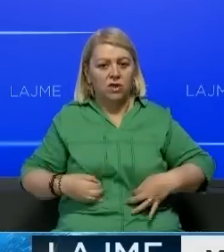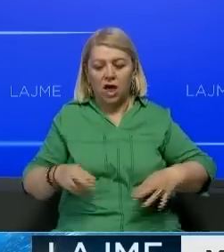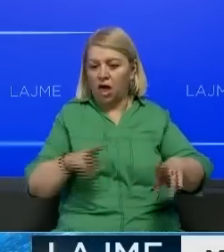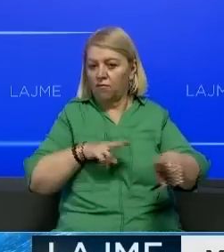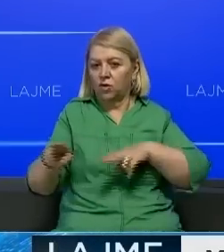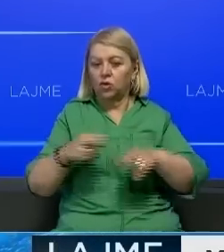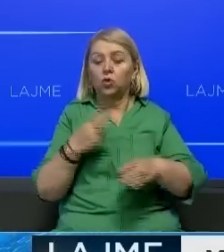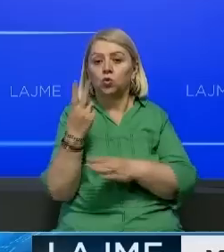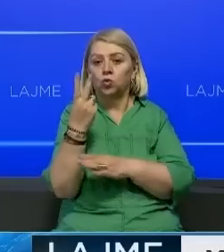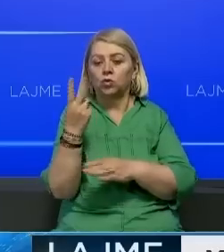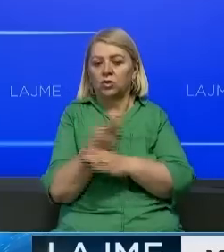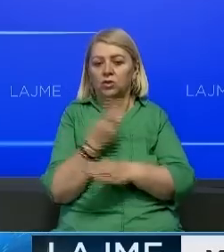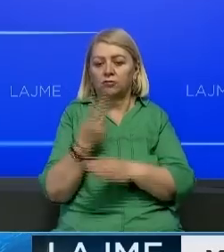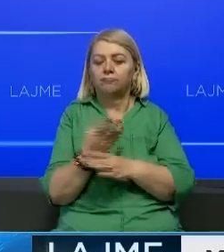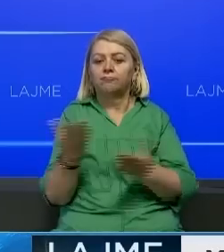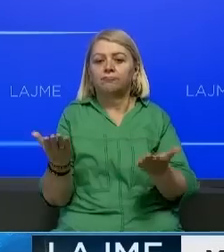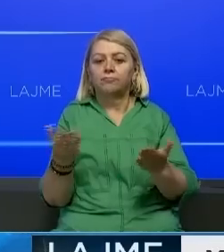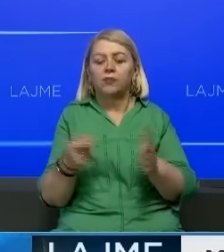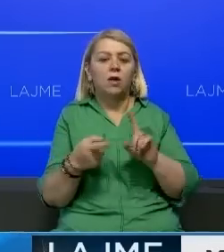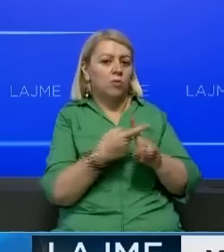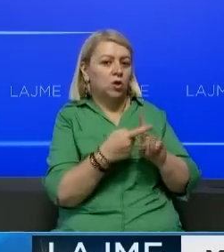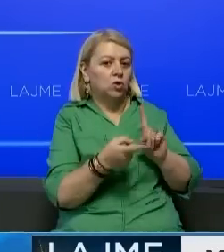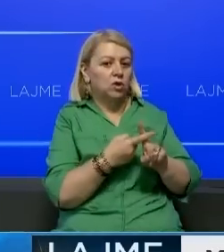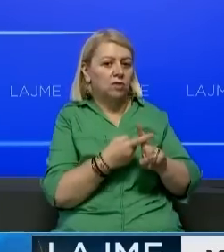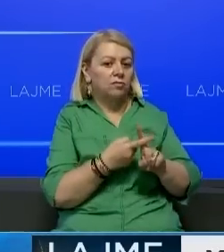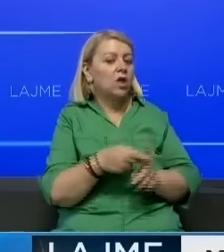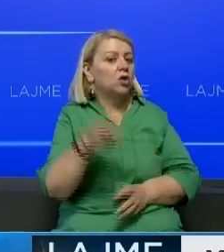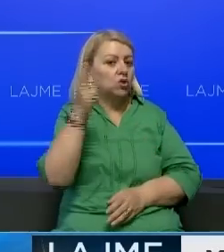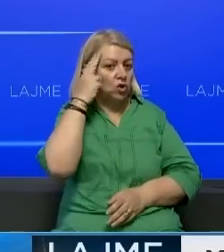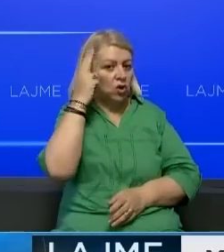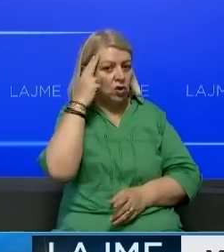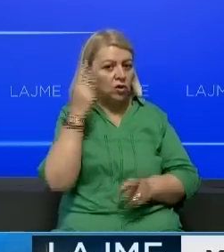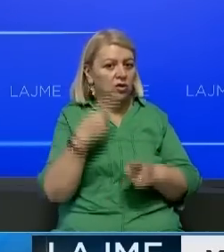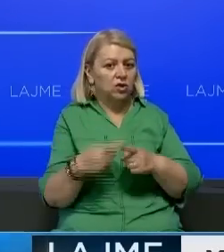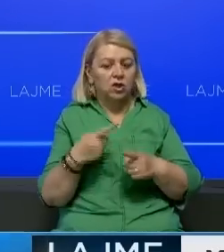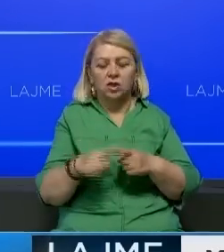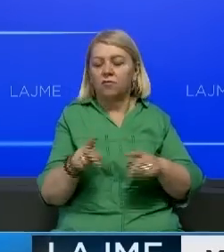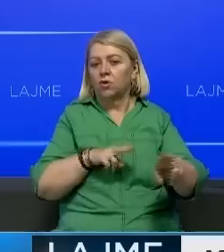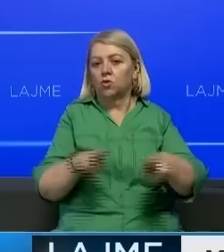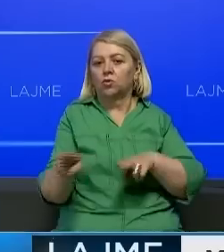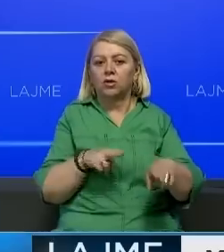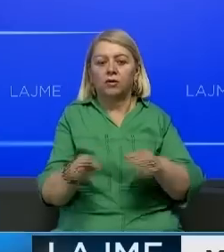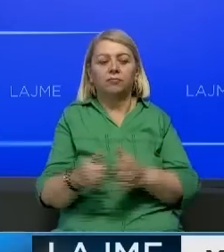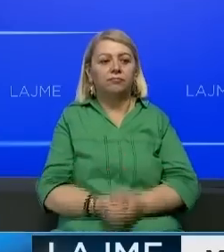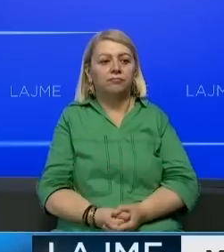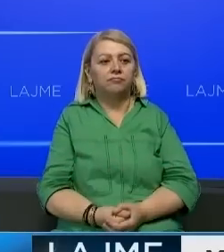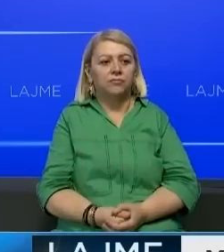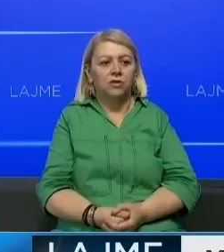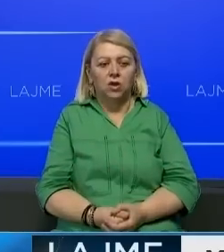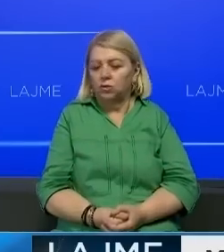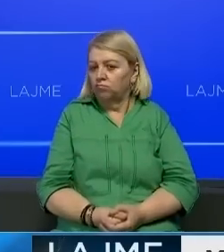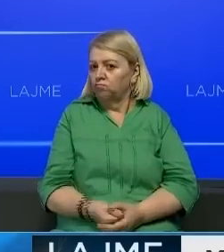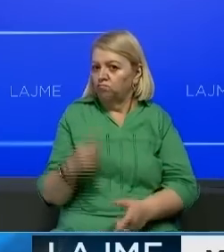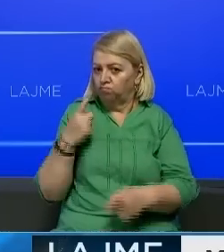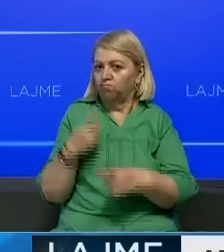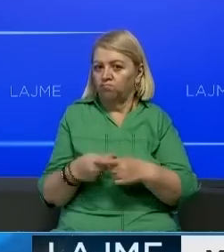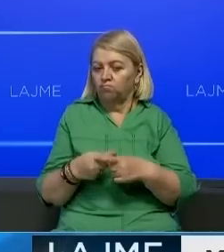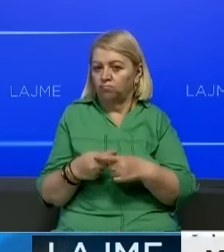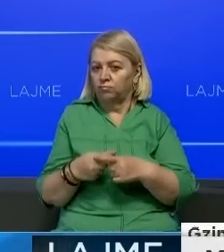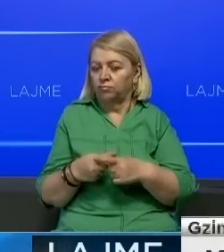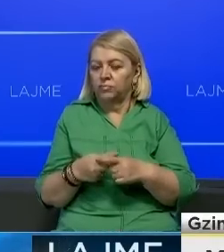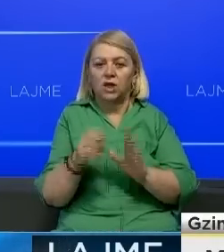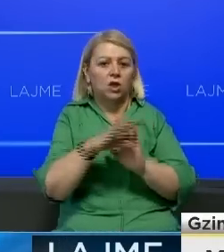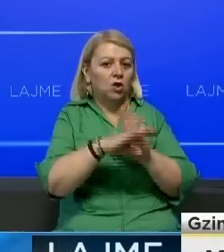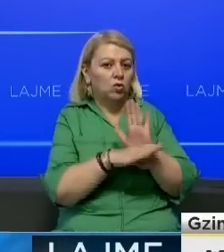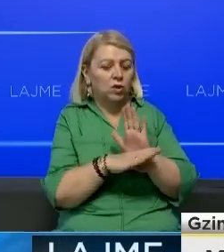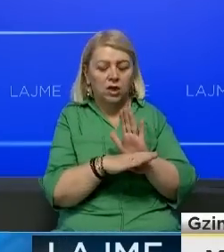të dyja shtetet po konsiderohet si pozitive nga anë e njohësve të çështjeve juridike. Po realisht do të thotë kjo çështje është rregulluar